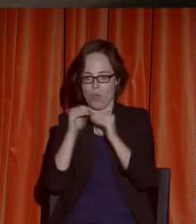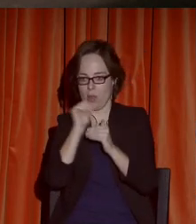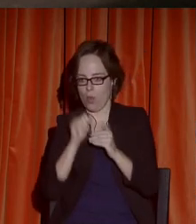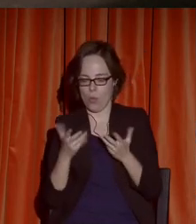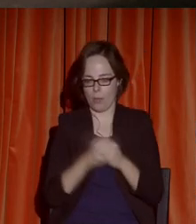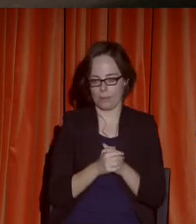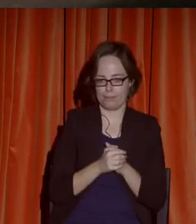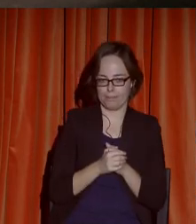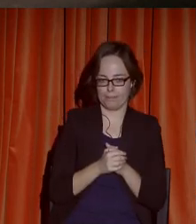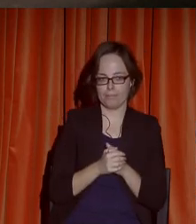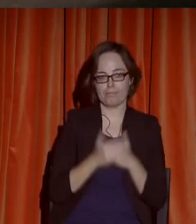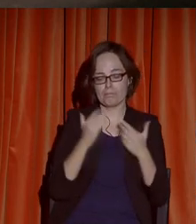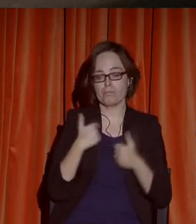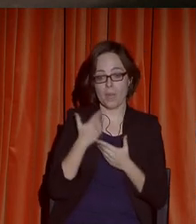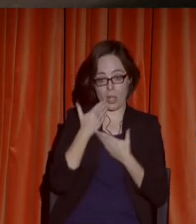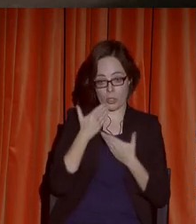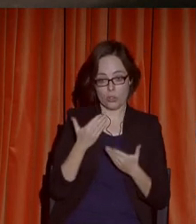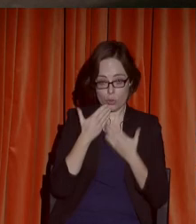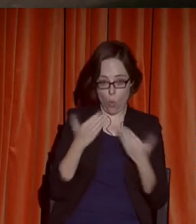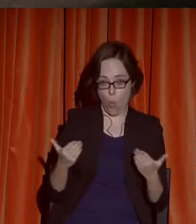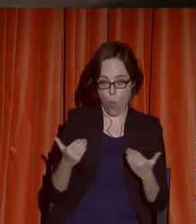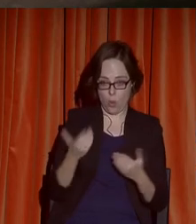Dziękuję bardzo przede wszystkim za zaproszenie na kongres.